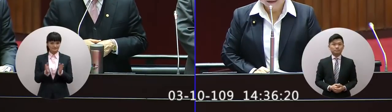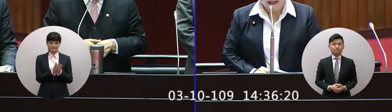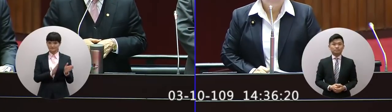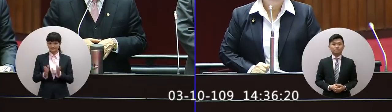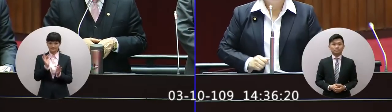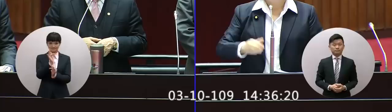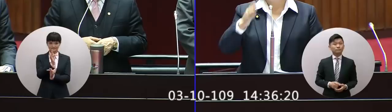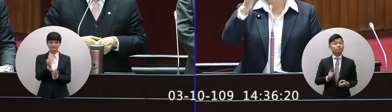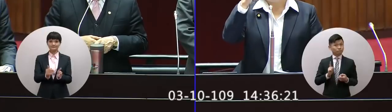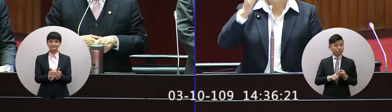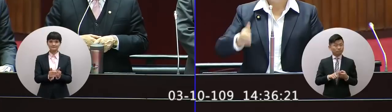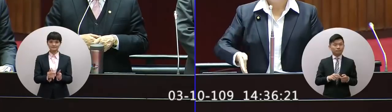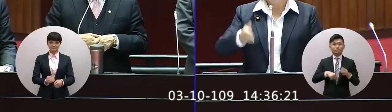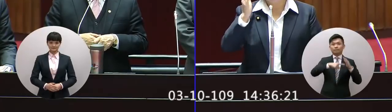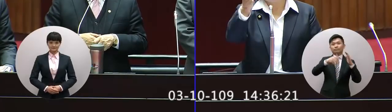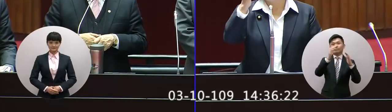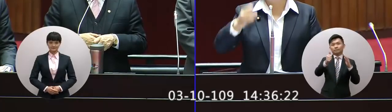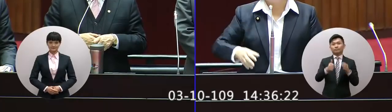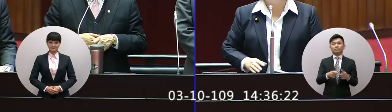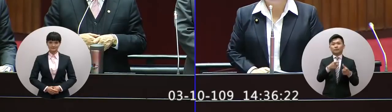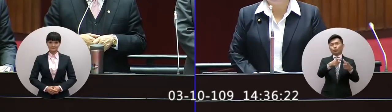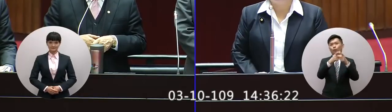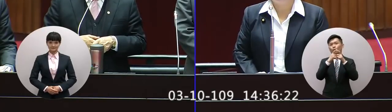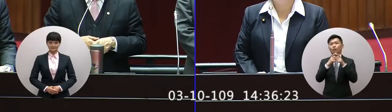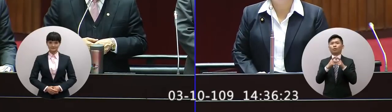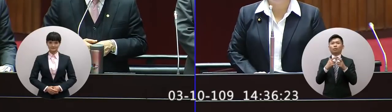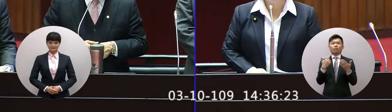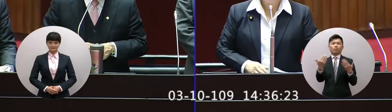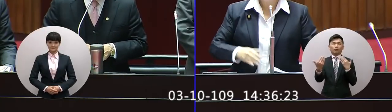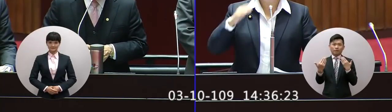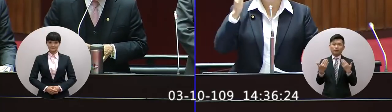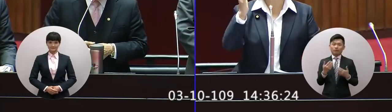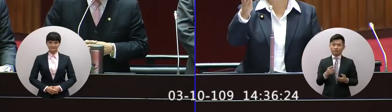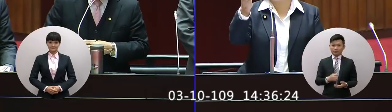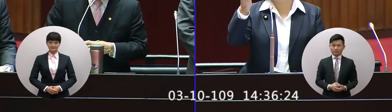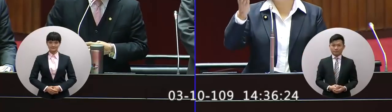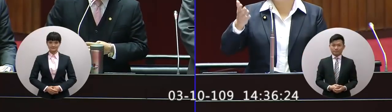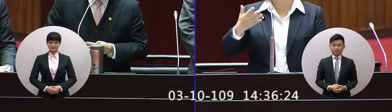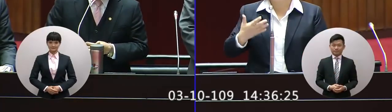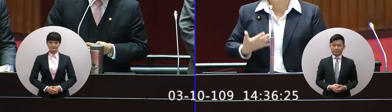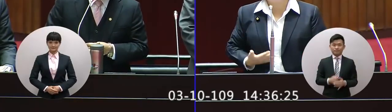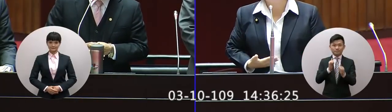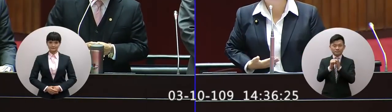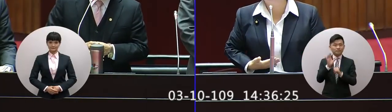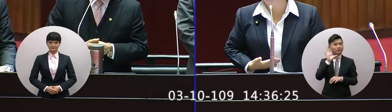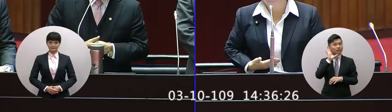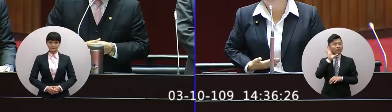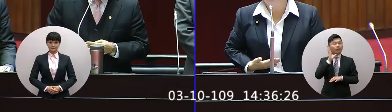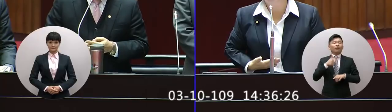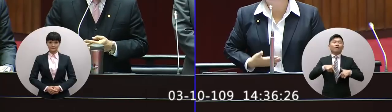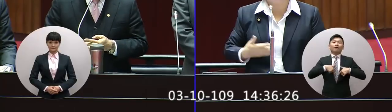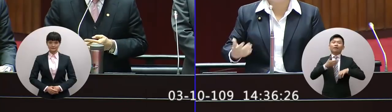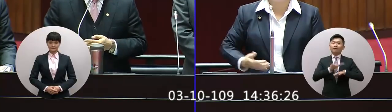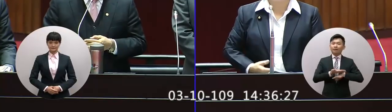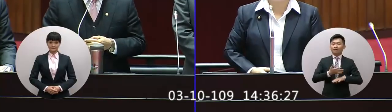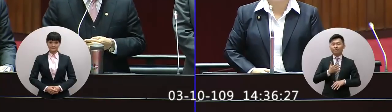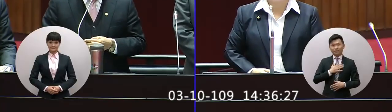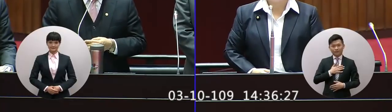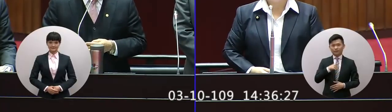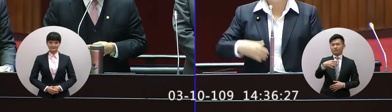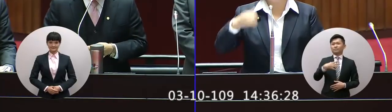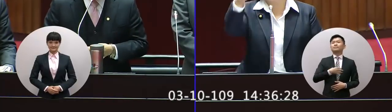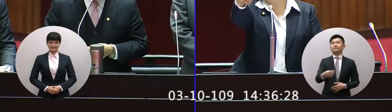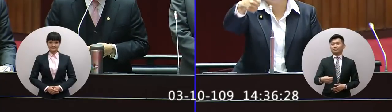备好了。 对，院长，安尼答复就对啊啦，对吧？这样子让人民可以放心嘛，你不用怕